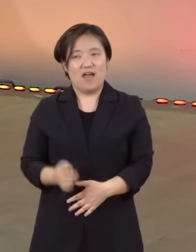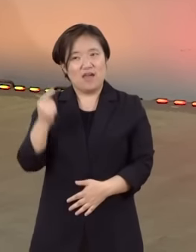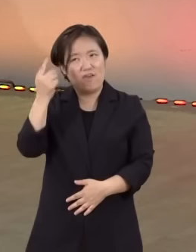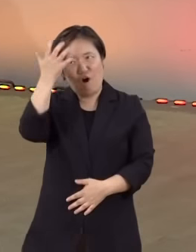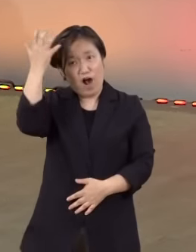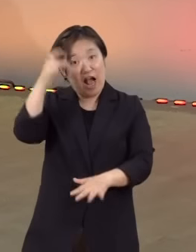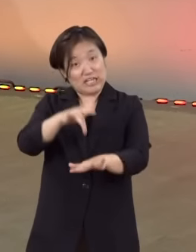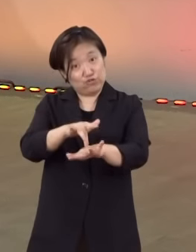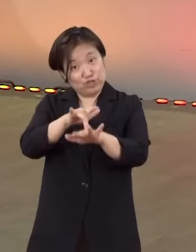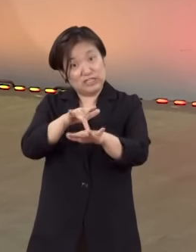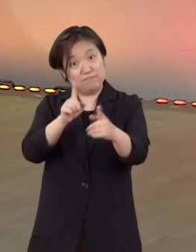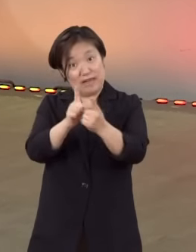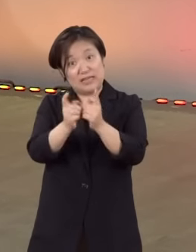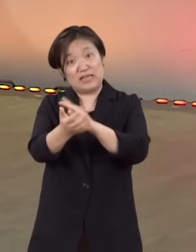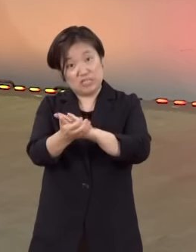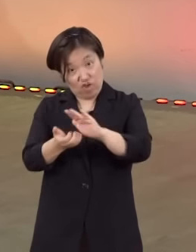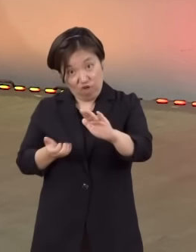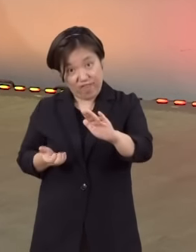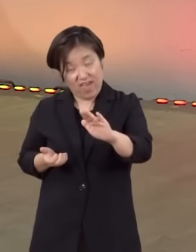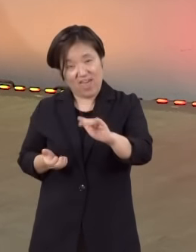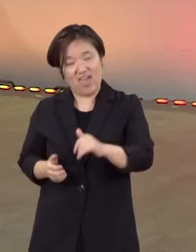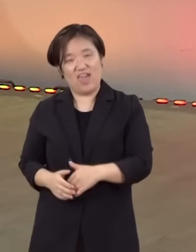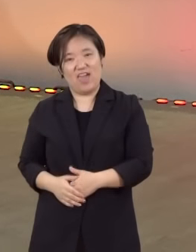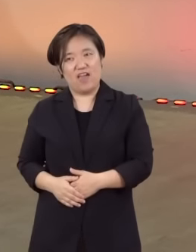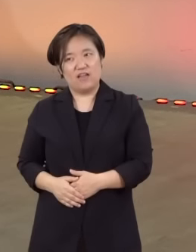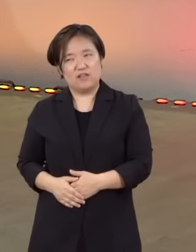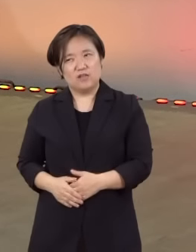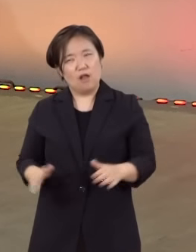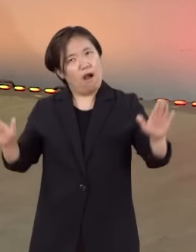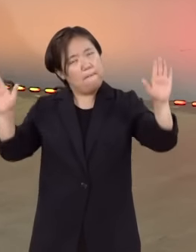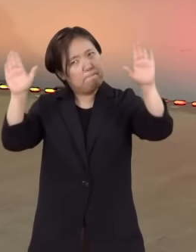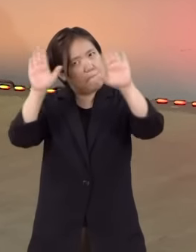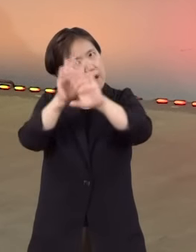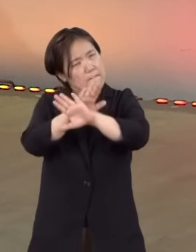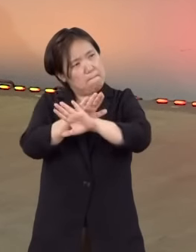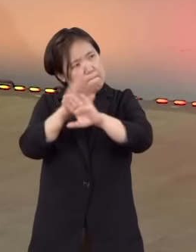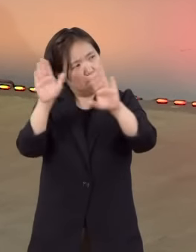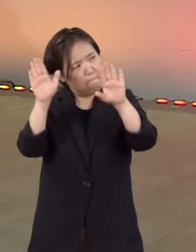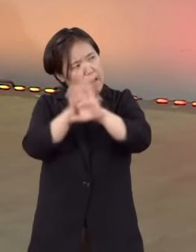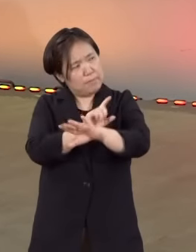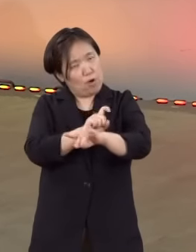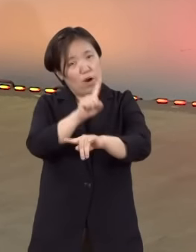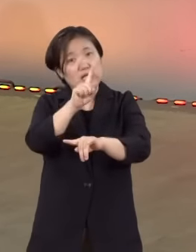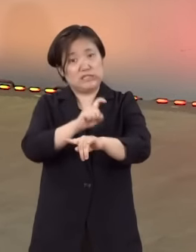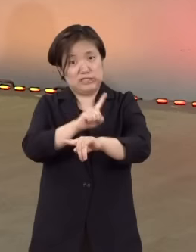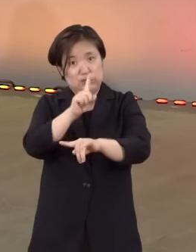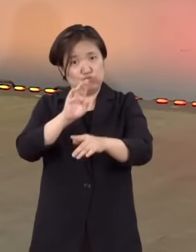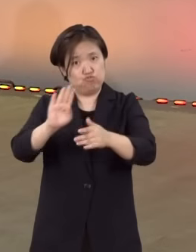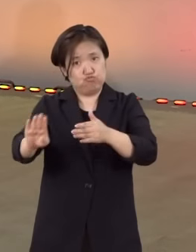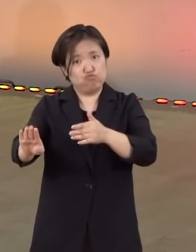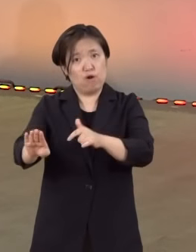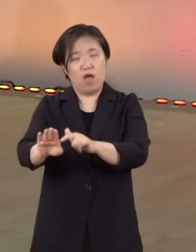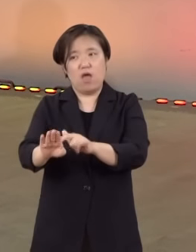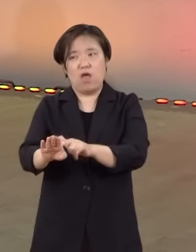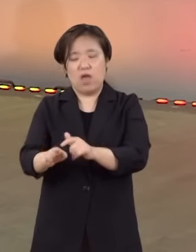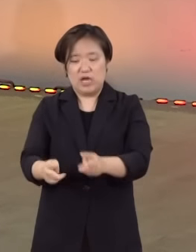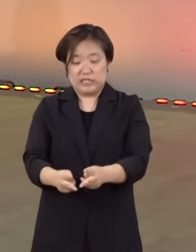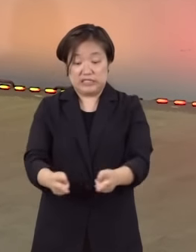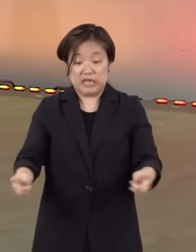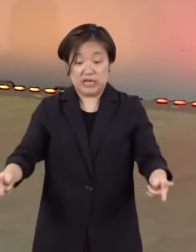달 전쯤에 밤 11시 이후로 지하 2층에서 엘리베이터를